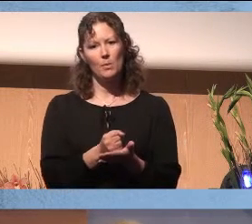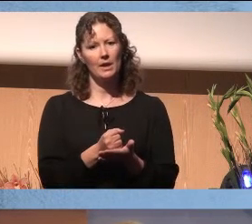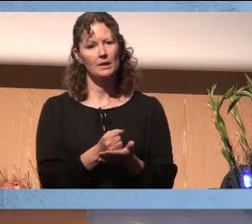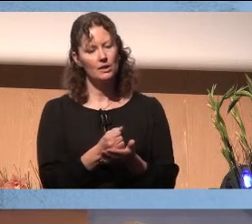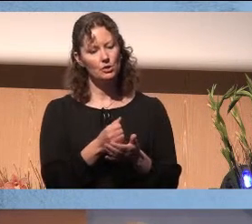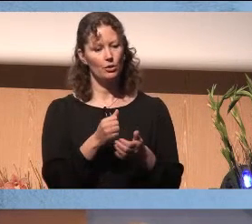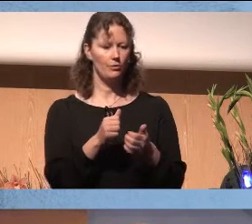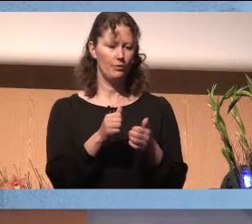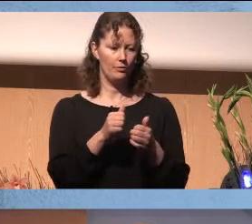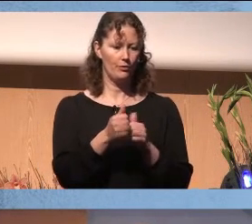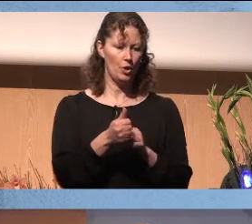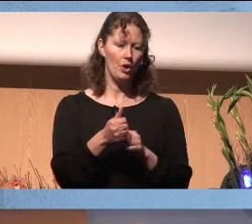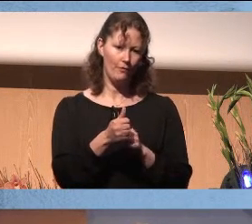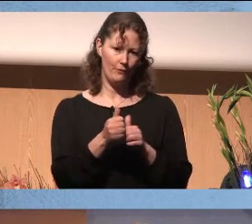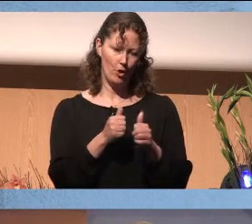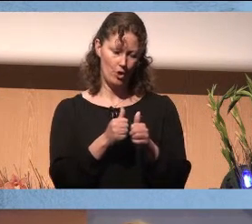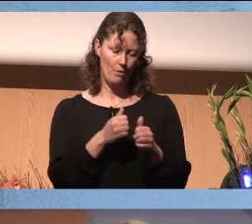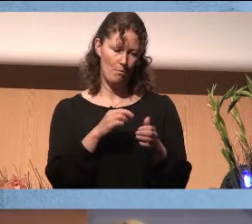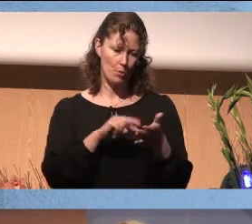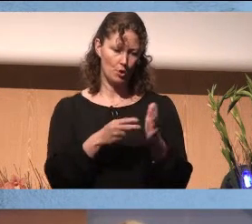med spesialisthelsetjenesten i dag,